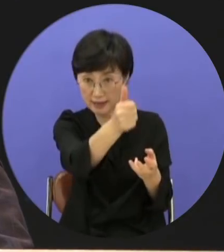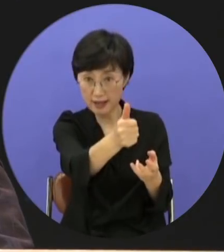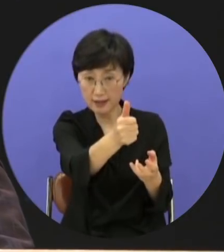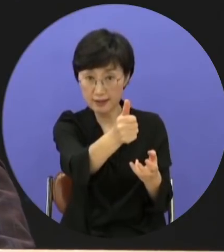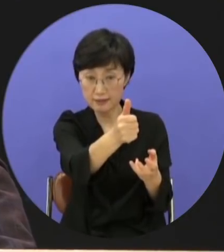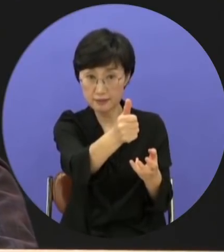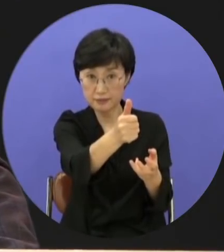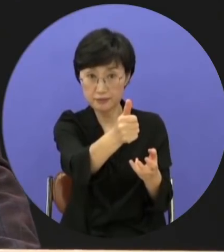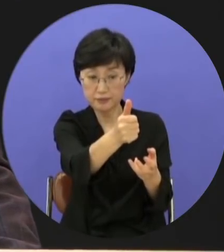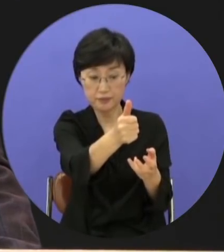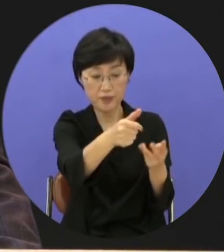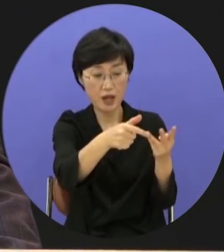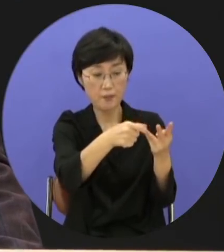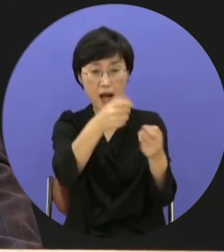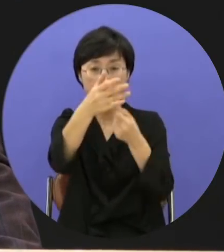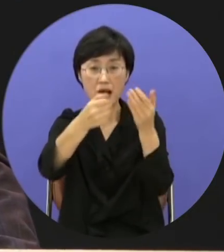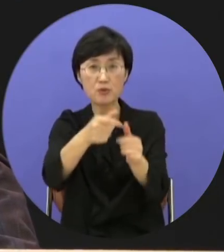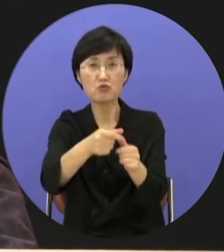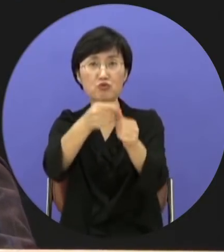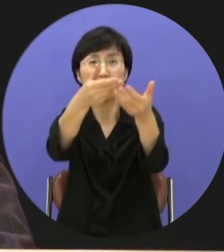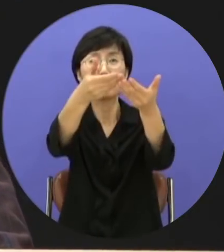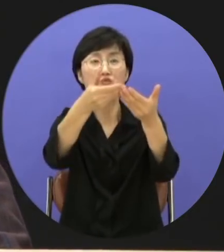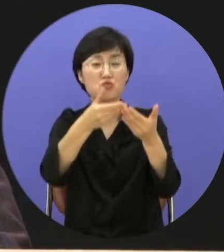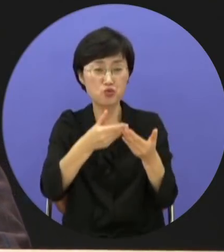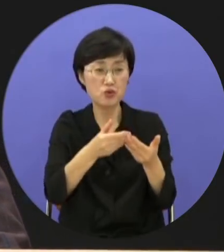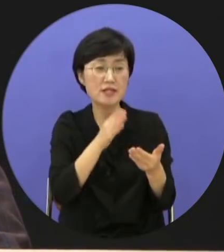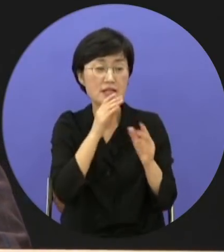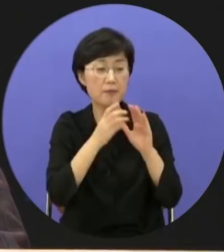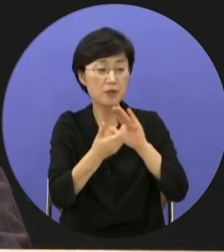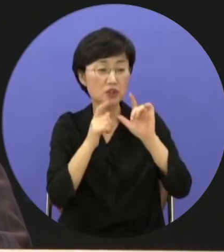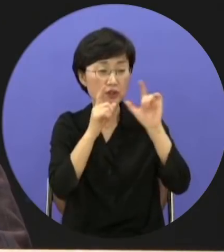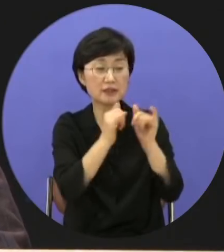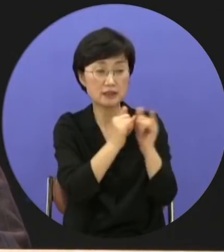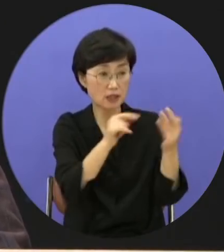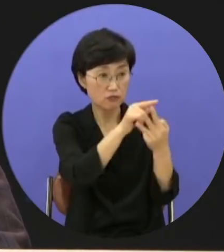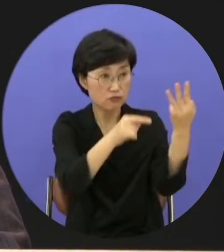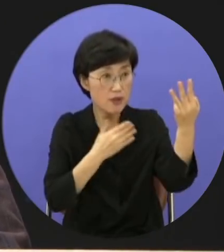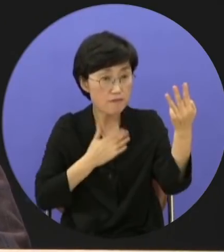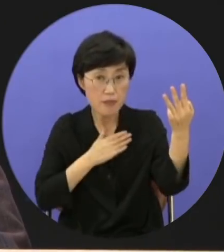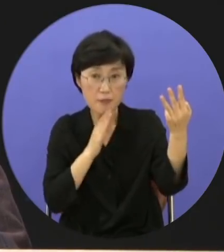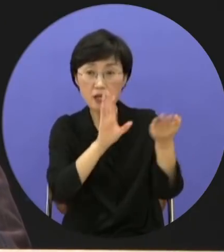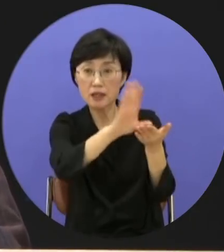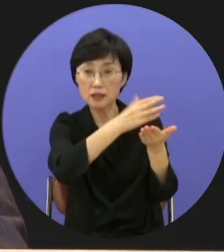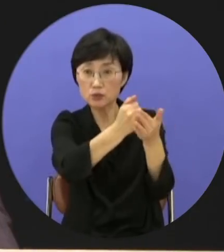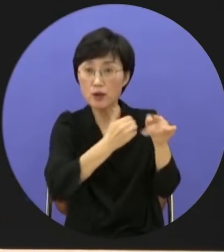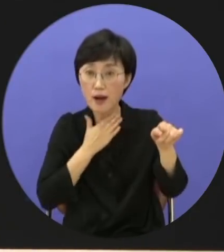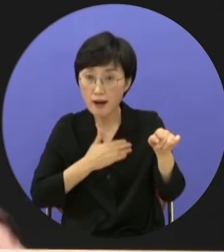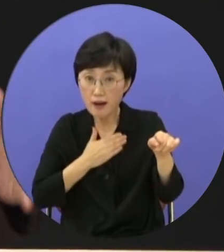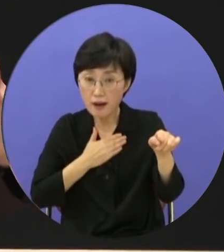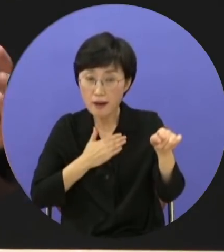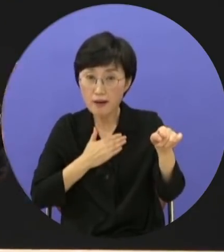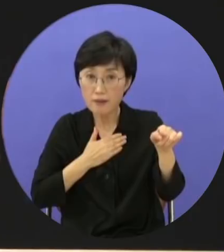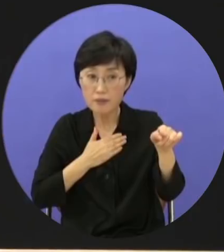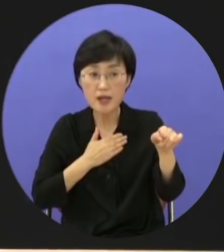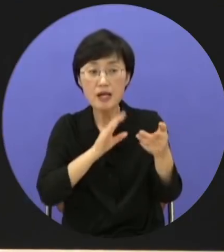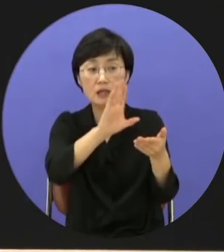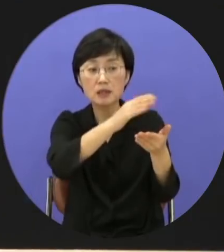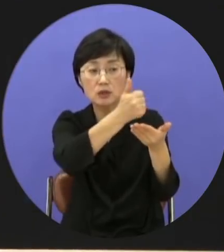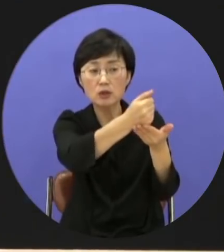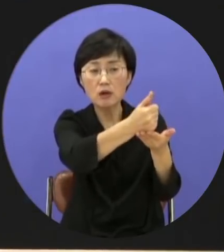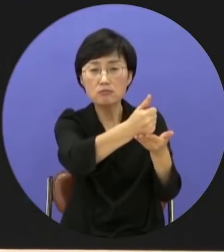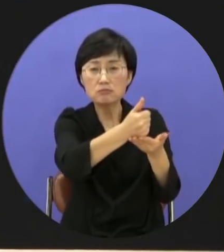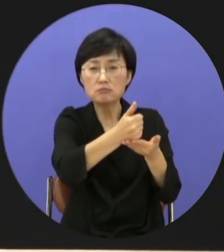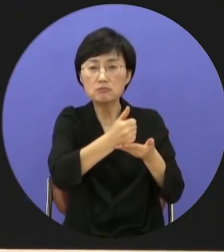has destroyed Satan. 하나님께서 구원의 길을 인도한 참 선지자. And the priest that has blocked all disasters and the prophet who has opened the way to the kingdom